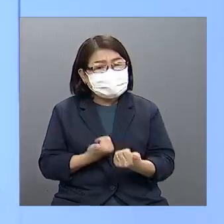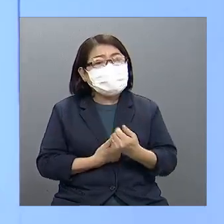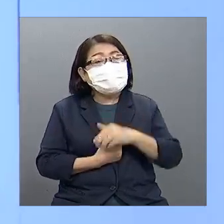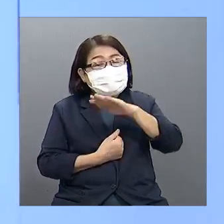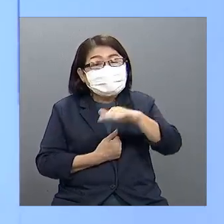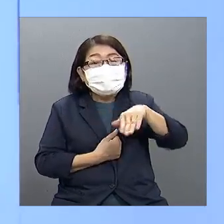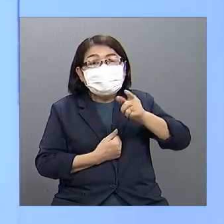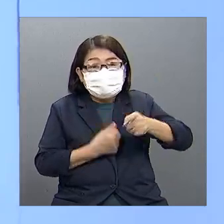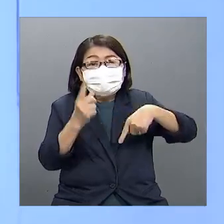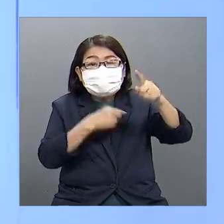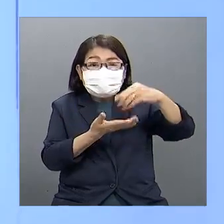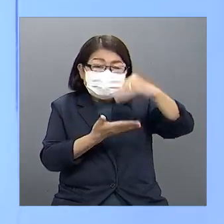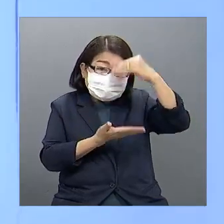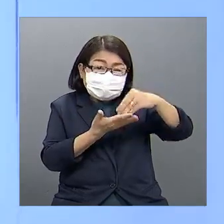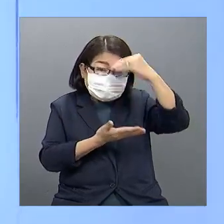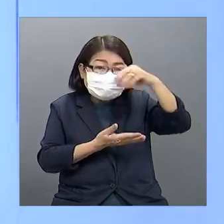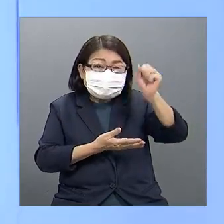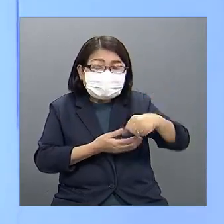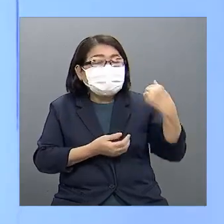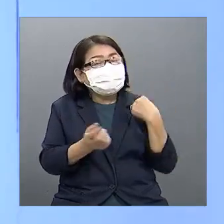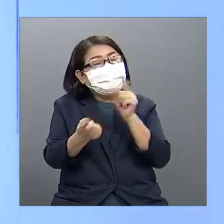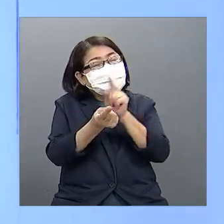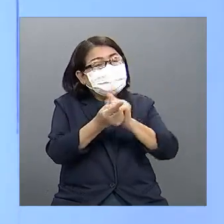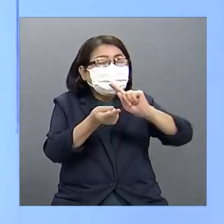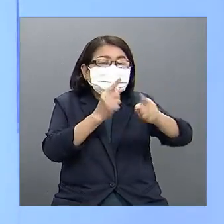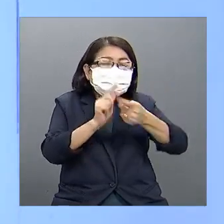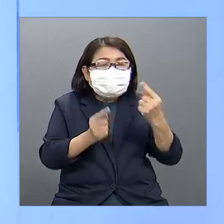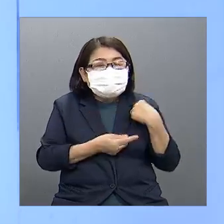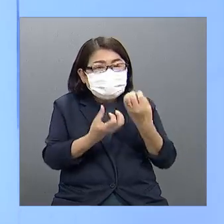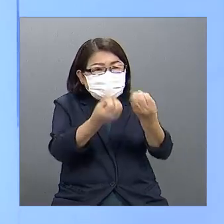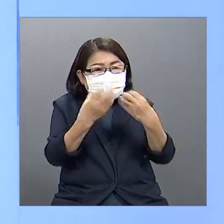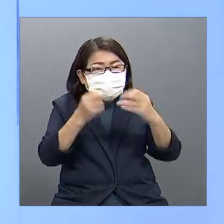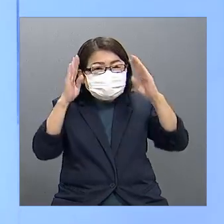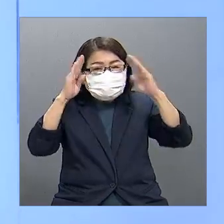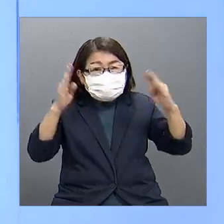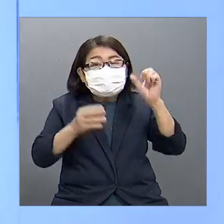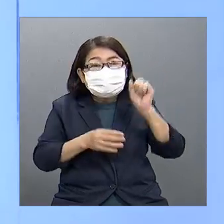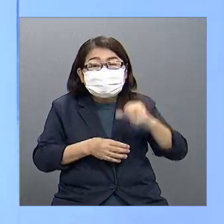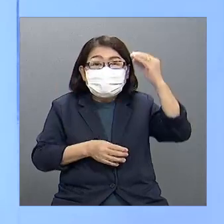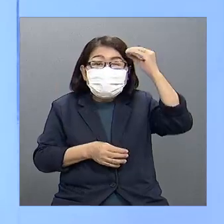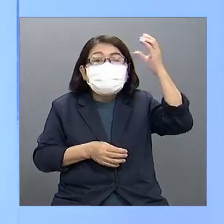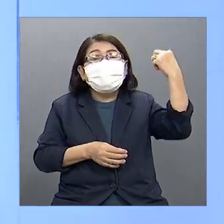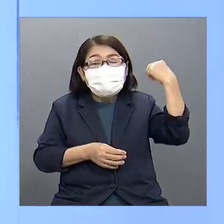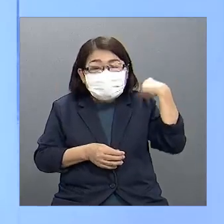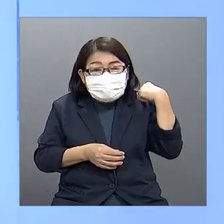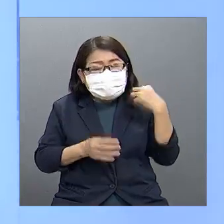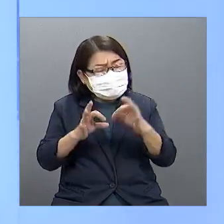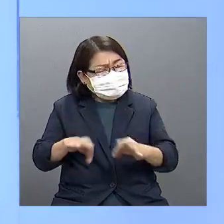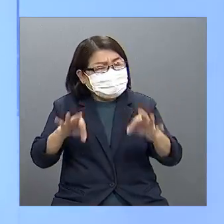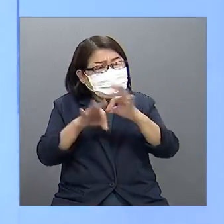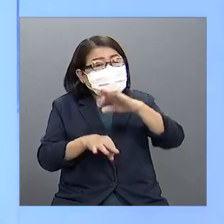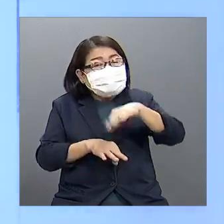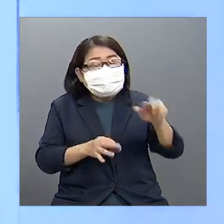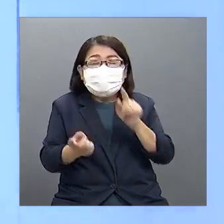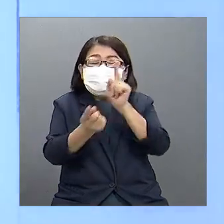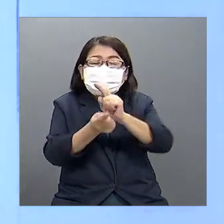อกเหนือจากที่พวกเขาจะได้รับความรู้กลับมาแล้วสิ่งหนึ่งที่สำคัญมากๆค่ะนั่นก็คือการที่พวกเขาจะได้มีปฏิสัมพันธ์กับเ